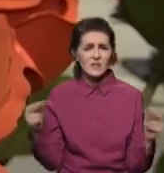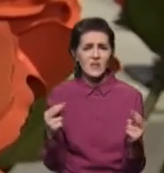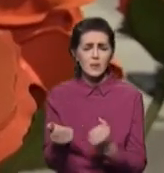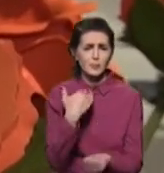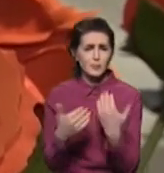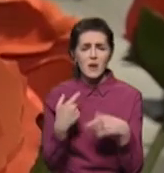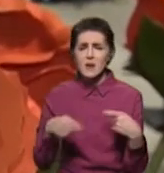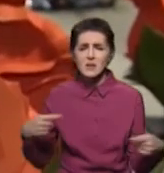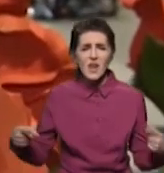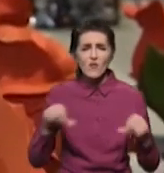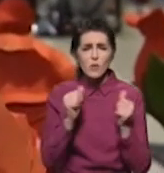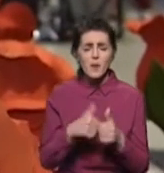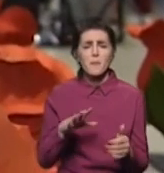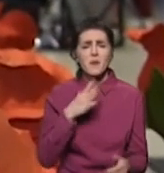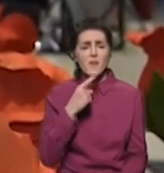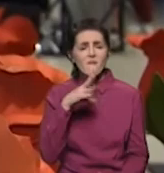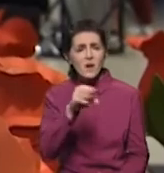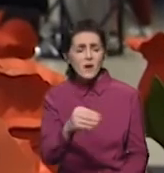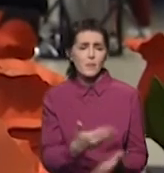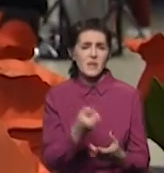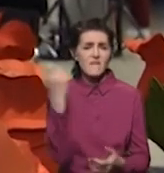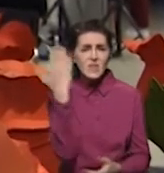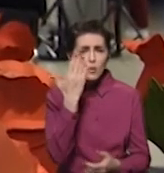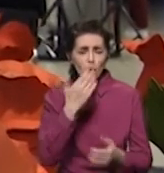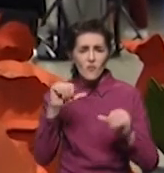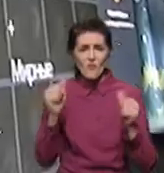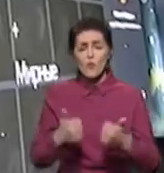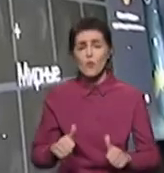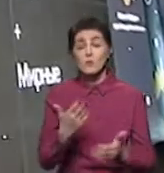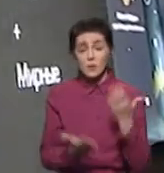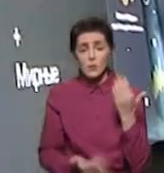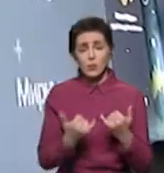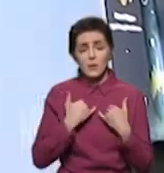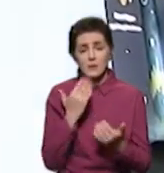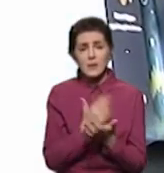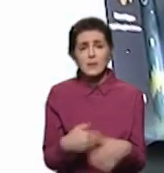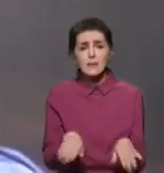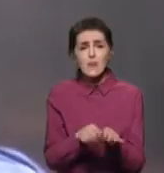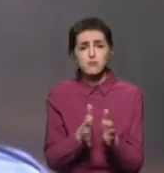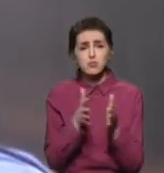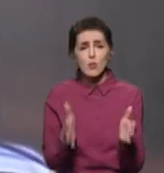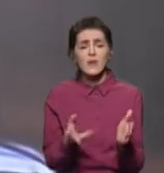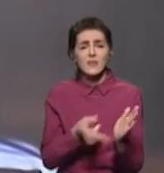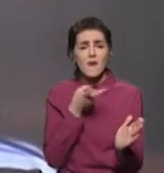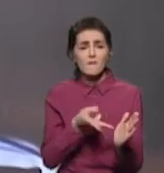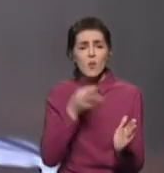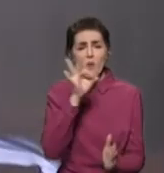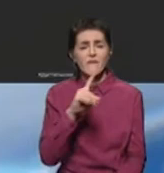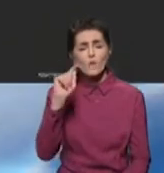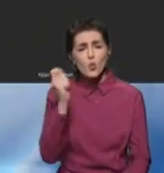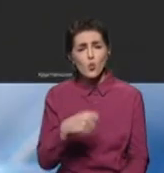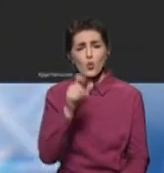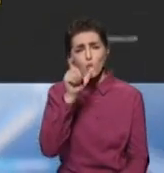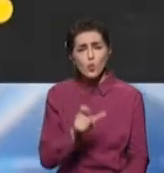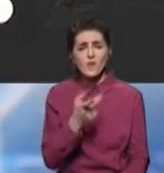могут быть аудиоистории, видеоформат. Есть у нас несколько таких больших дневников войны, когда люди